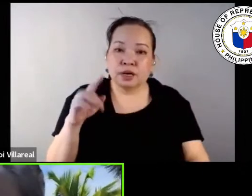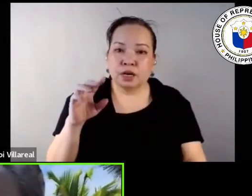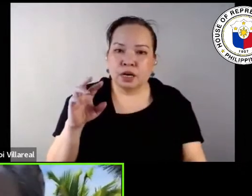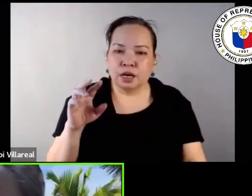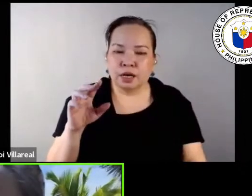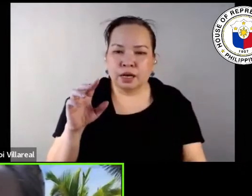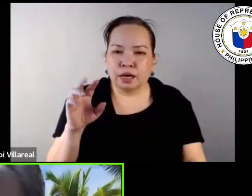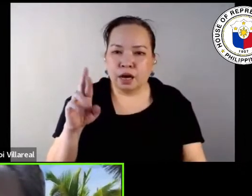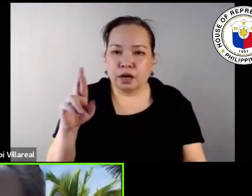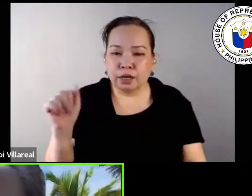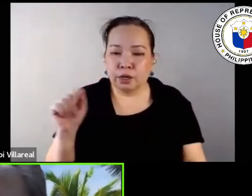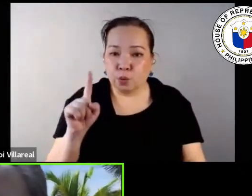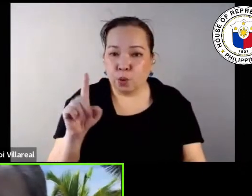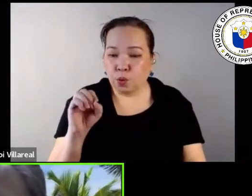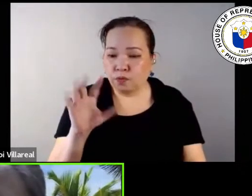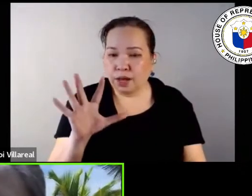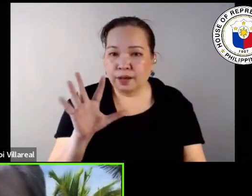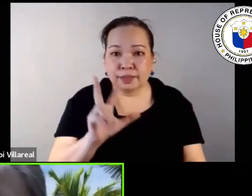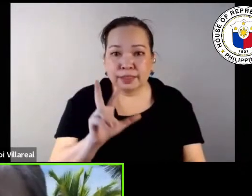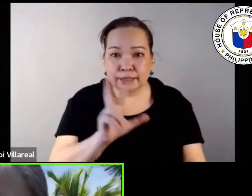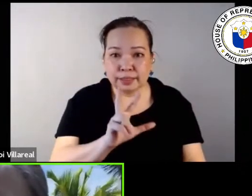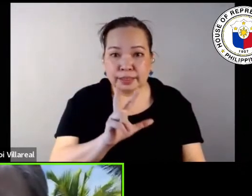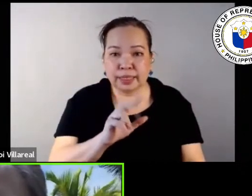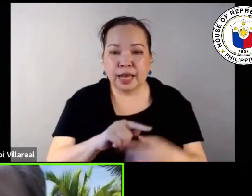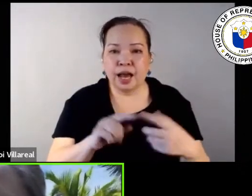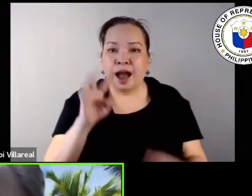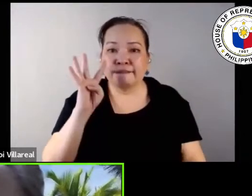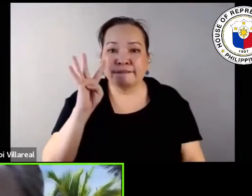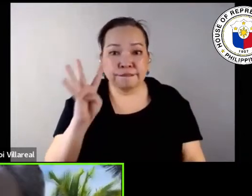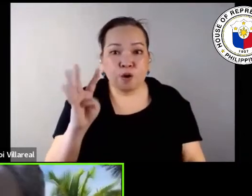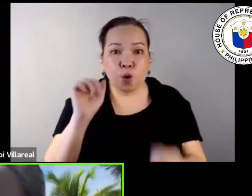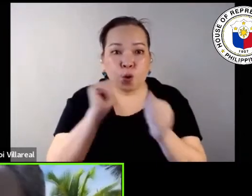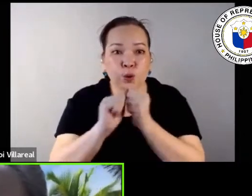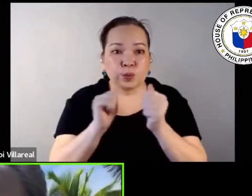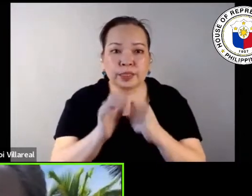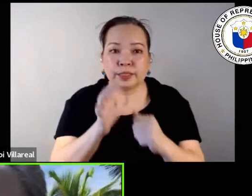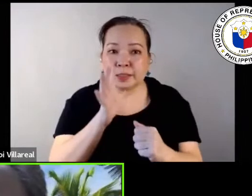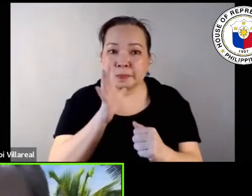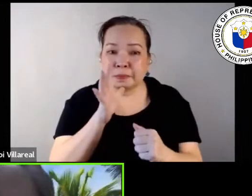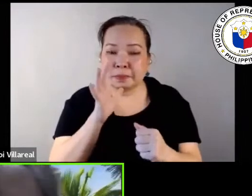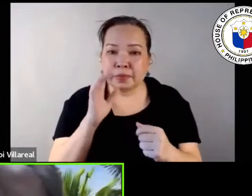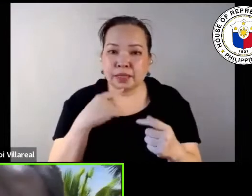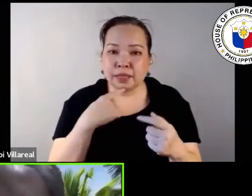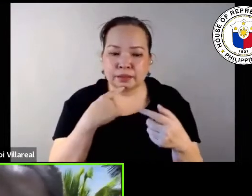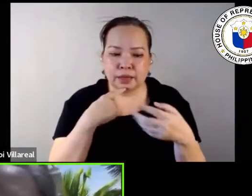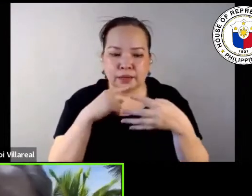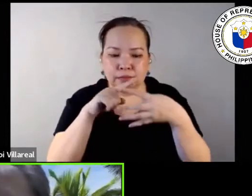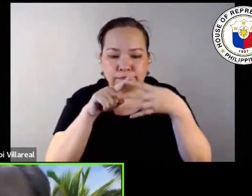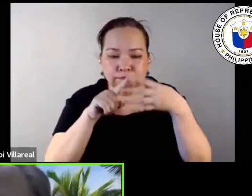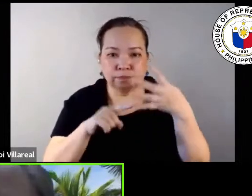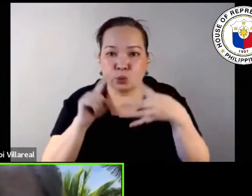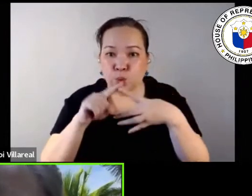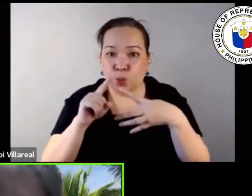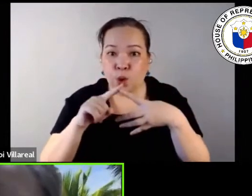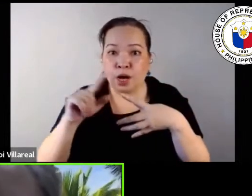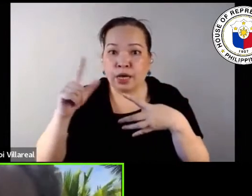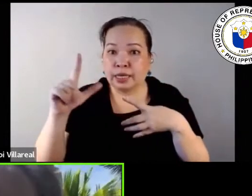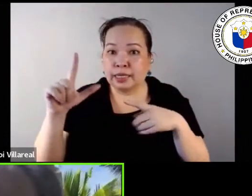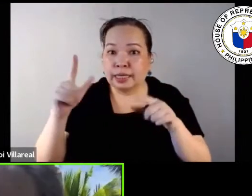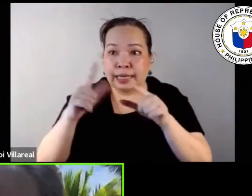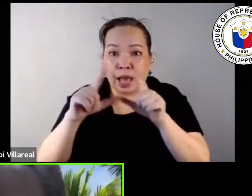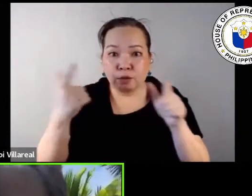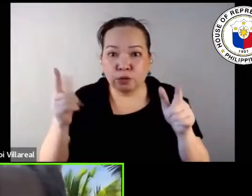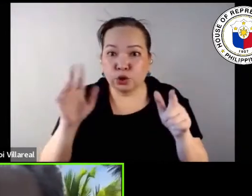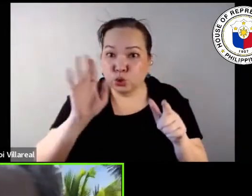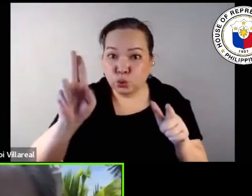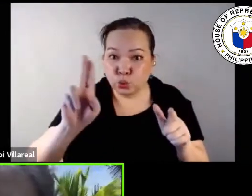10533, apat po yung definition ng mother tongue. It is the language you grew up